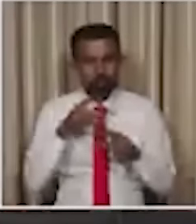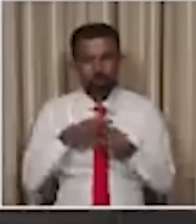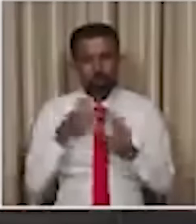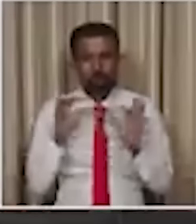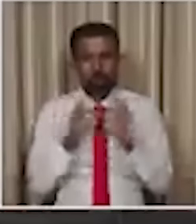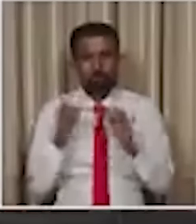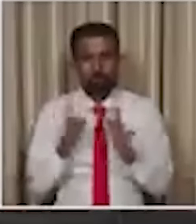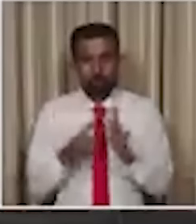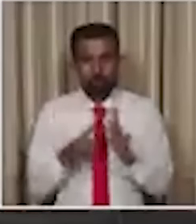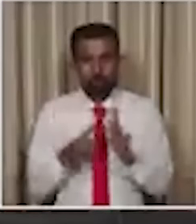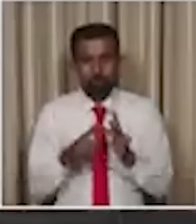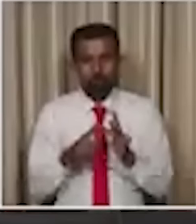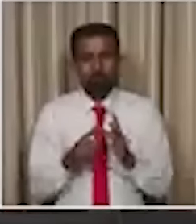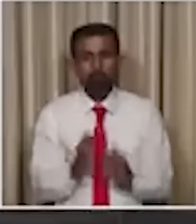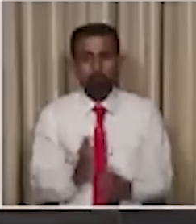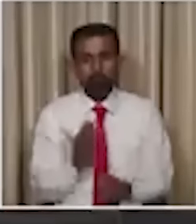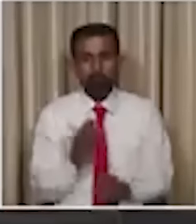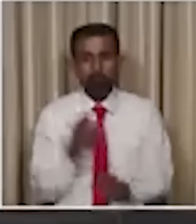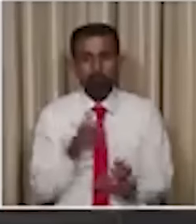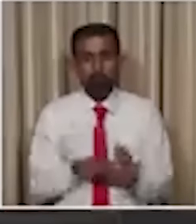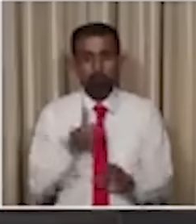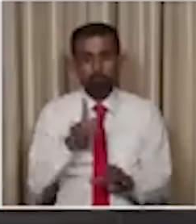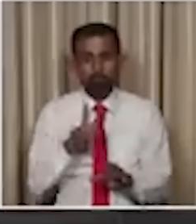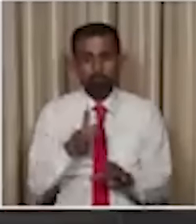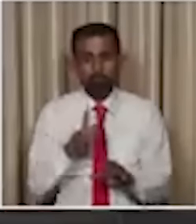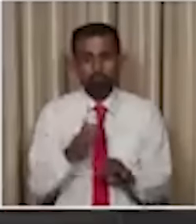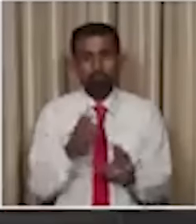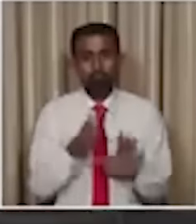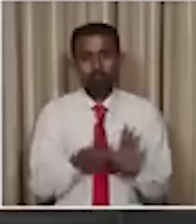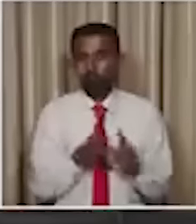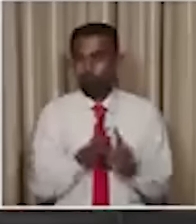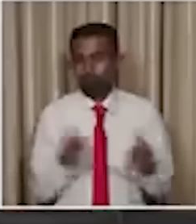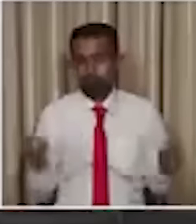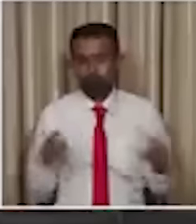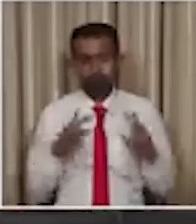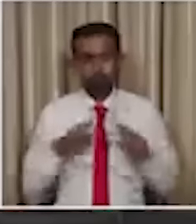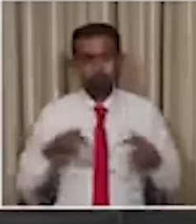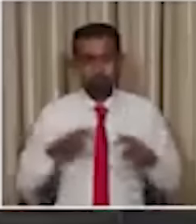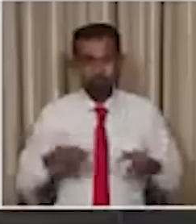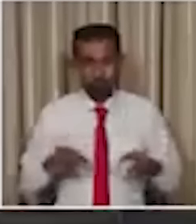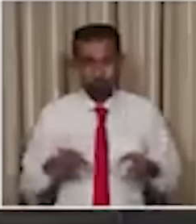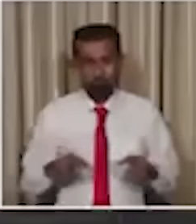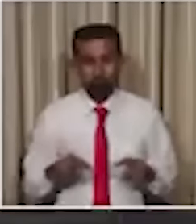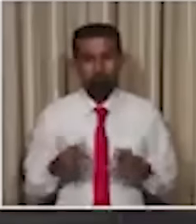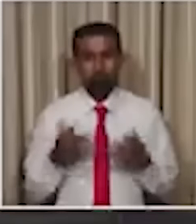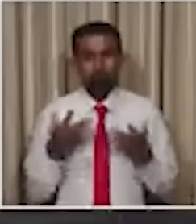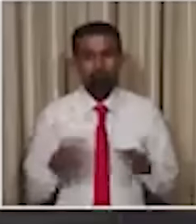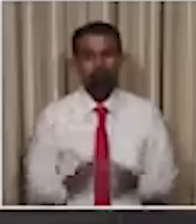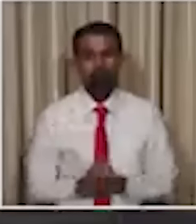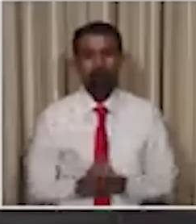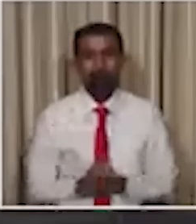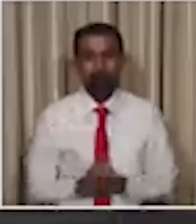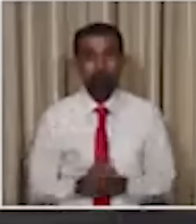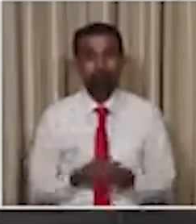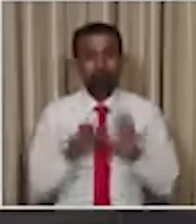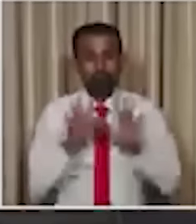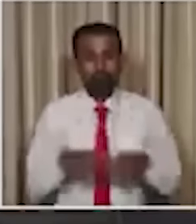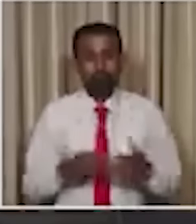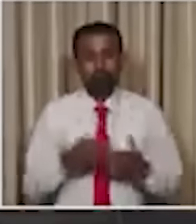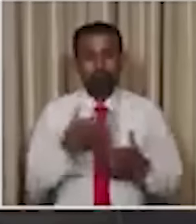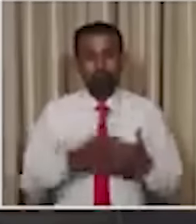ආයතන විසින් වසර දෙකකට ආසන්න කාලයක් පුරාවට විමර්ශන ක්‍රියාත්මක කර ඇති අතර ඔවුන්ගේ අවසන්